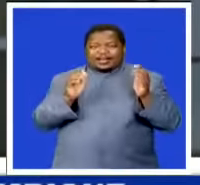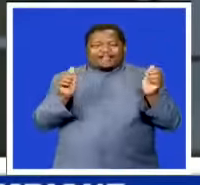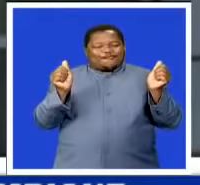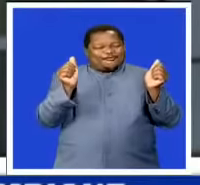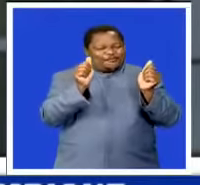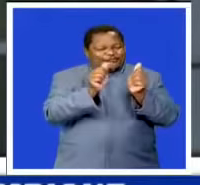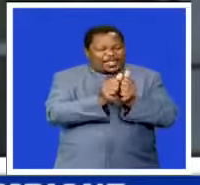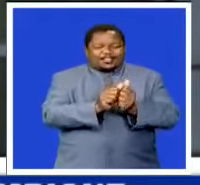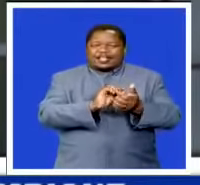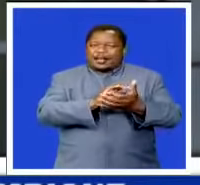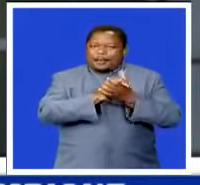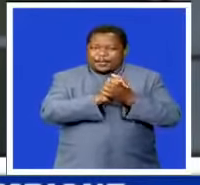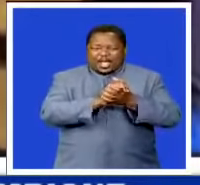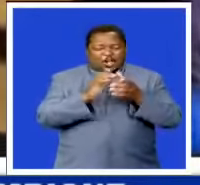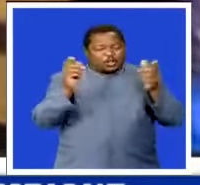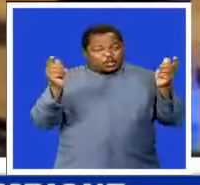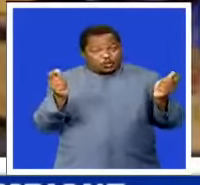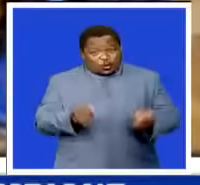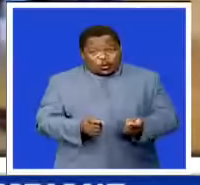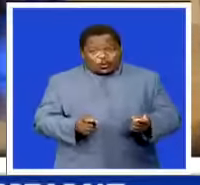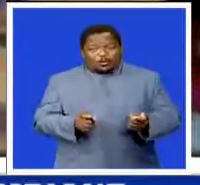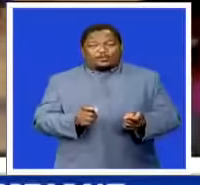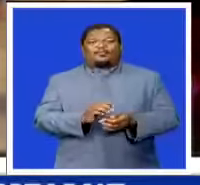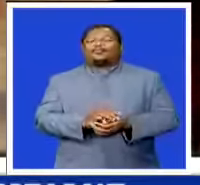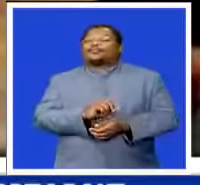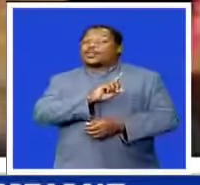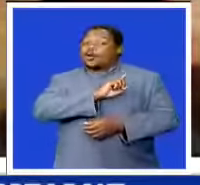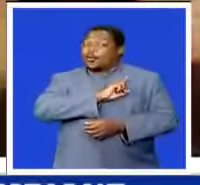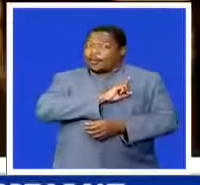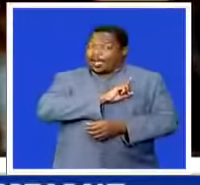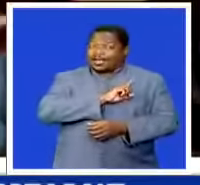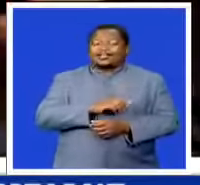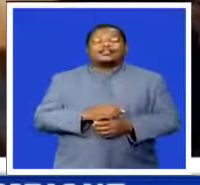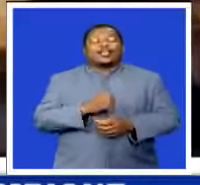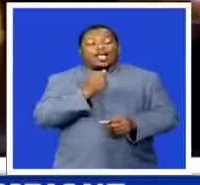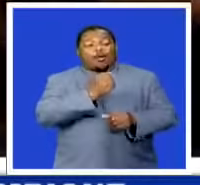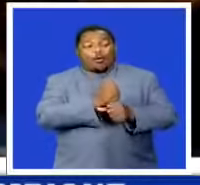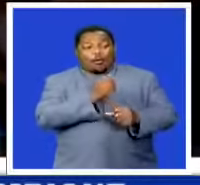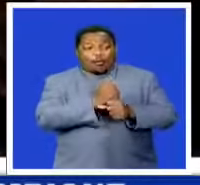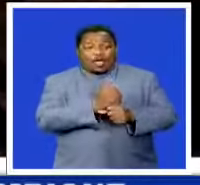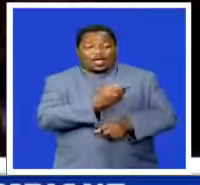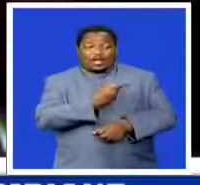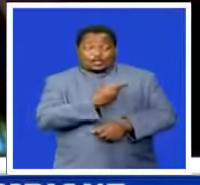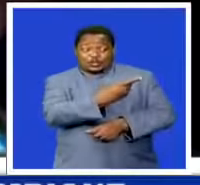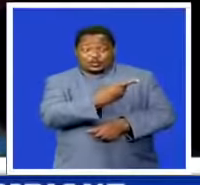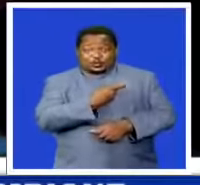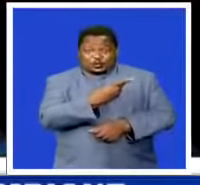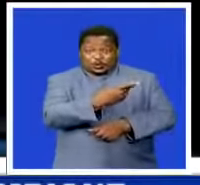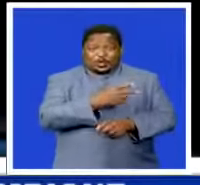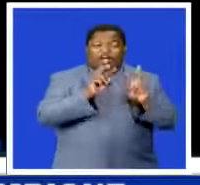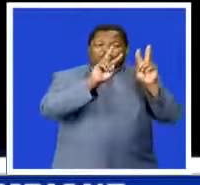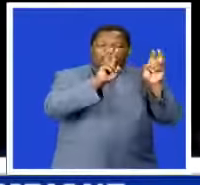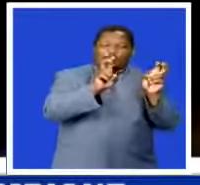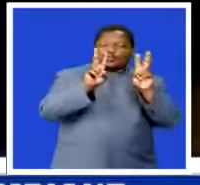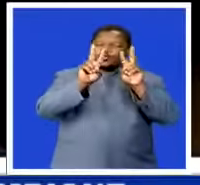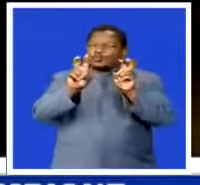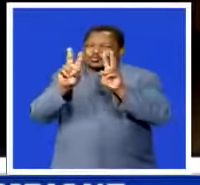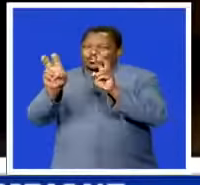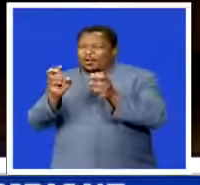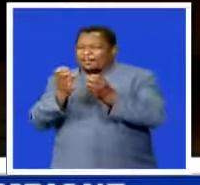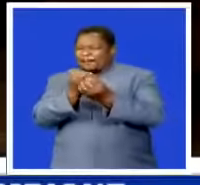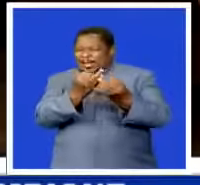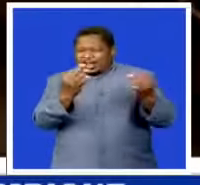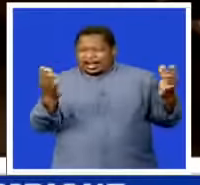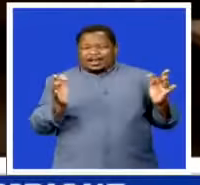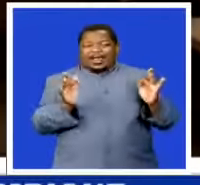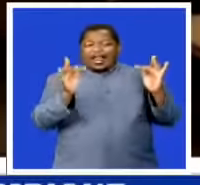Lobo buhlobo bubiyelwe bajinge basinyiswa yimikhakha lehlukahlukene lehlele mbiseke ngendlela yokuthi ilethe inzuzo lenkulu